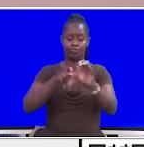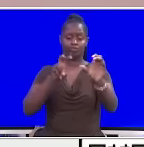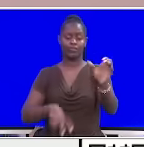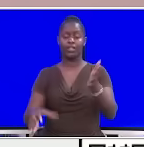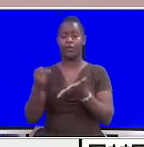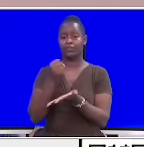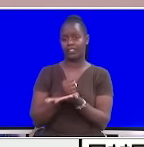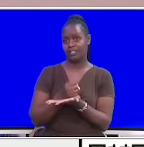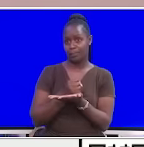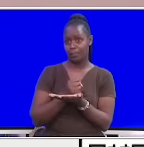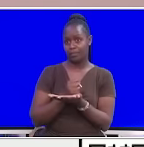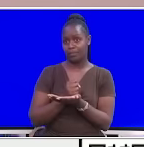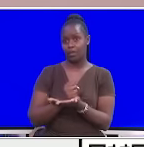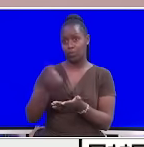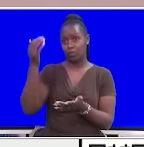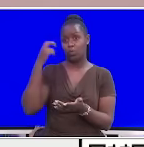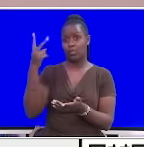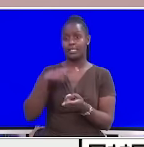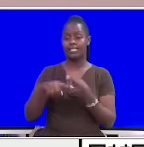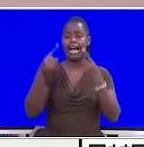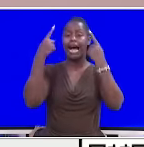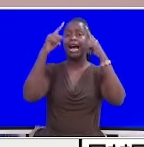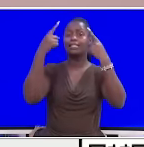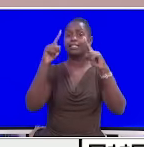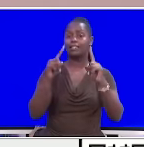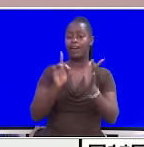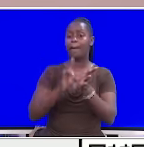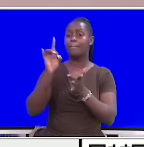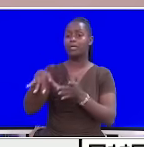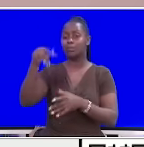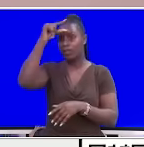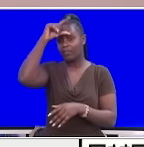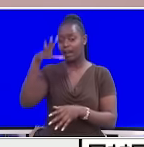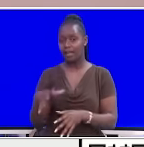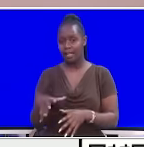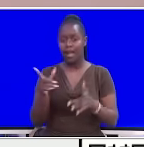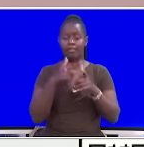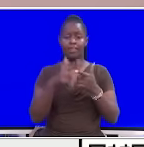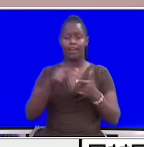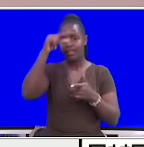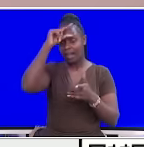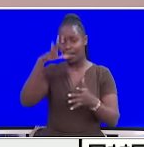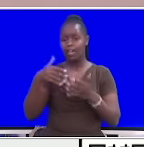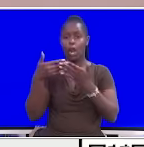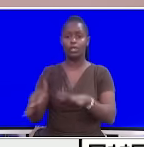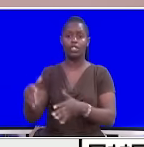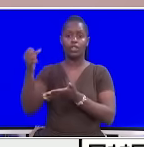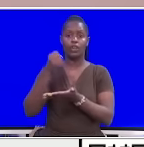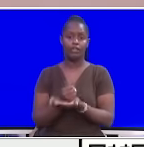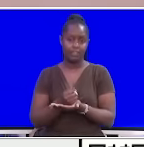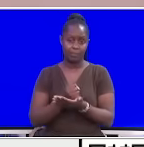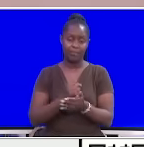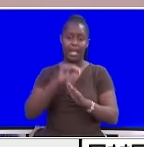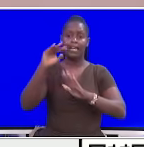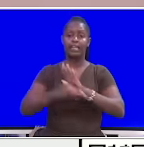provides that upon successful impeachment of a governor, the governor loses that office and the deputy governor assumes